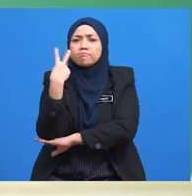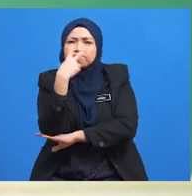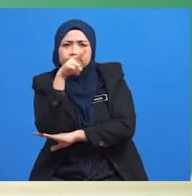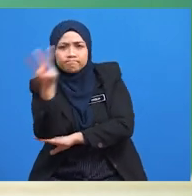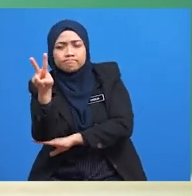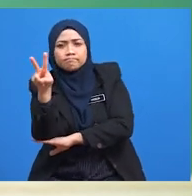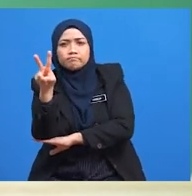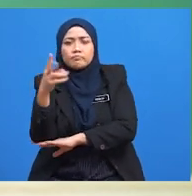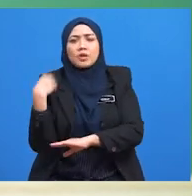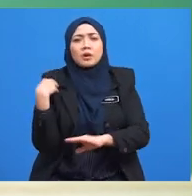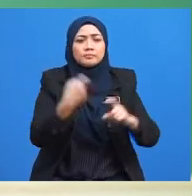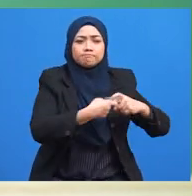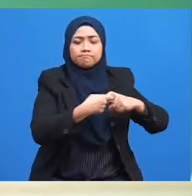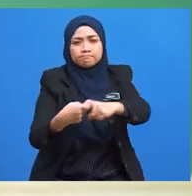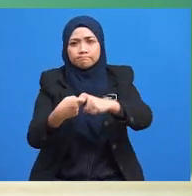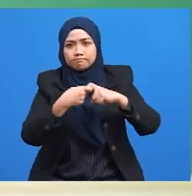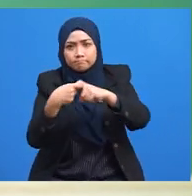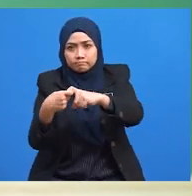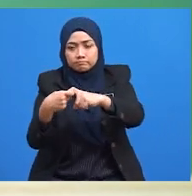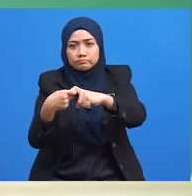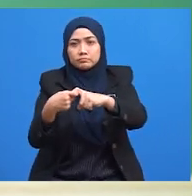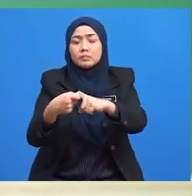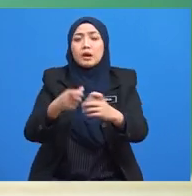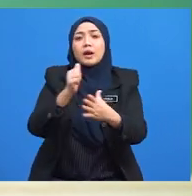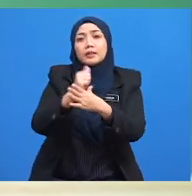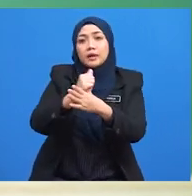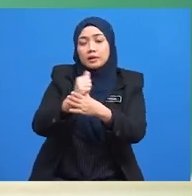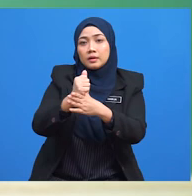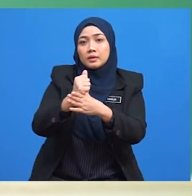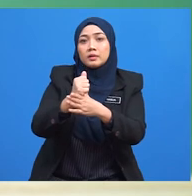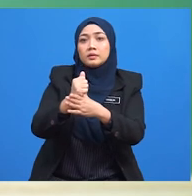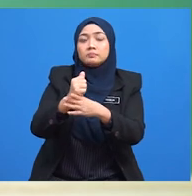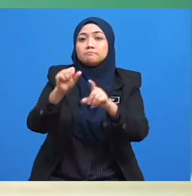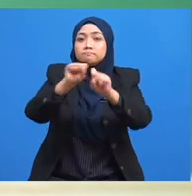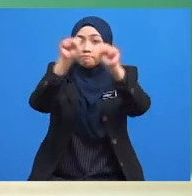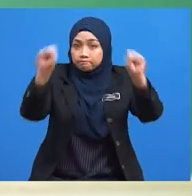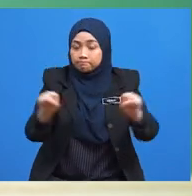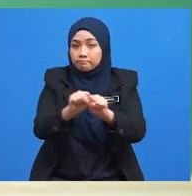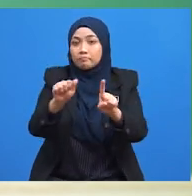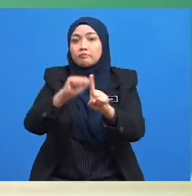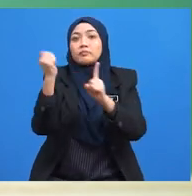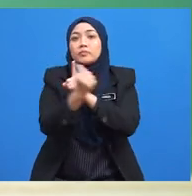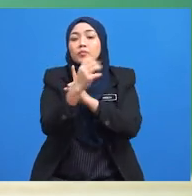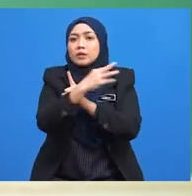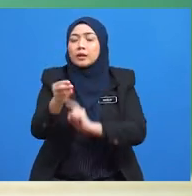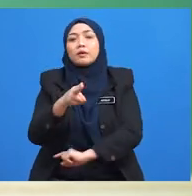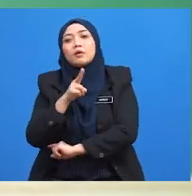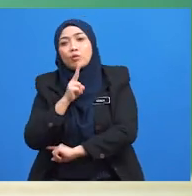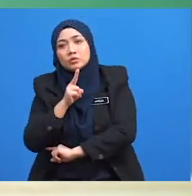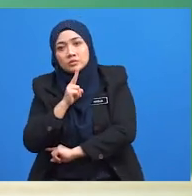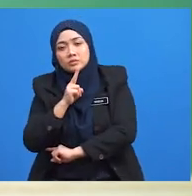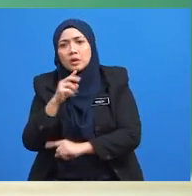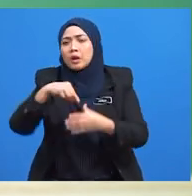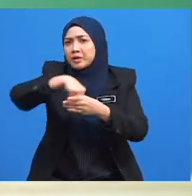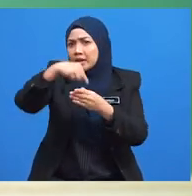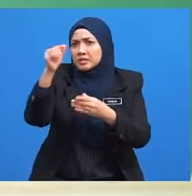memperlihatkan saling kebergantungan antara sistem atmosfera dan hidrologi. Gas